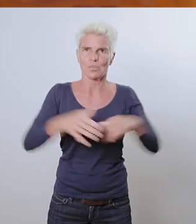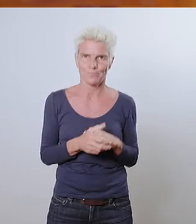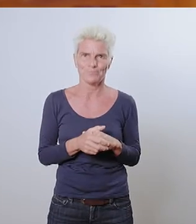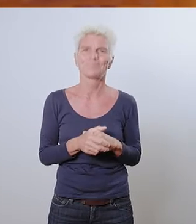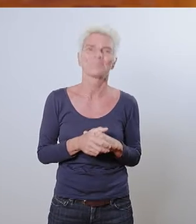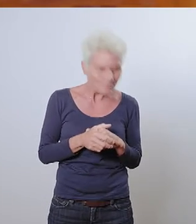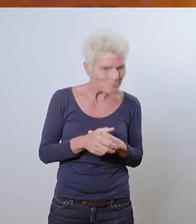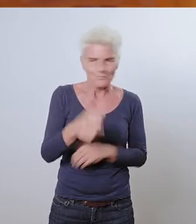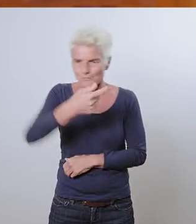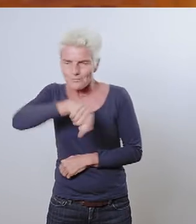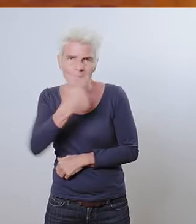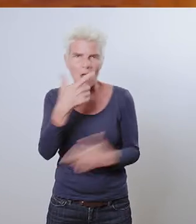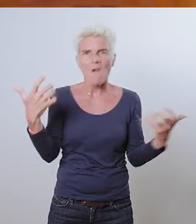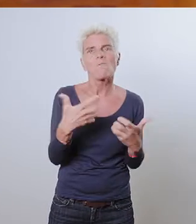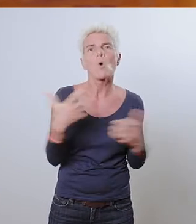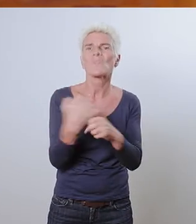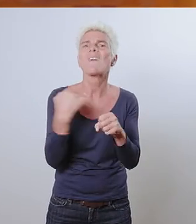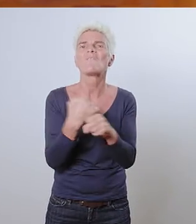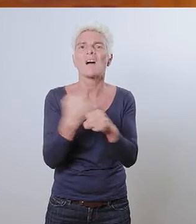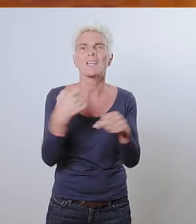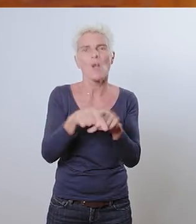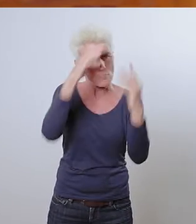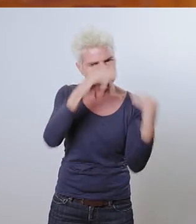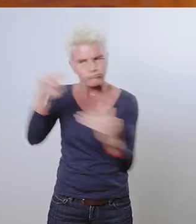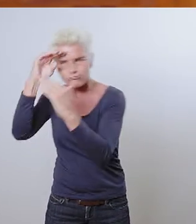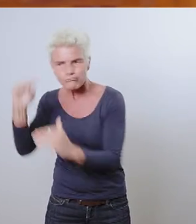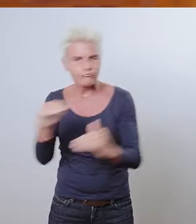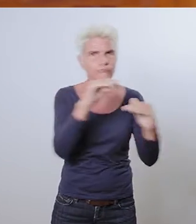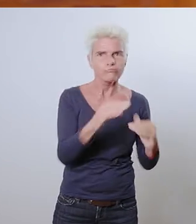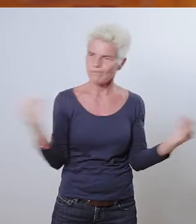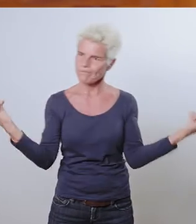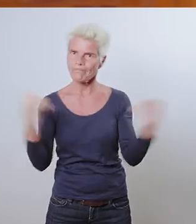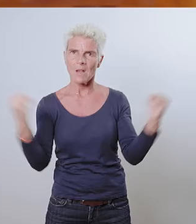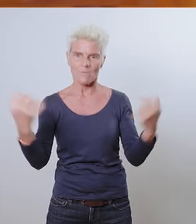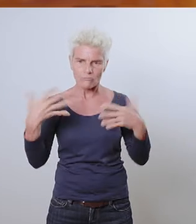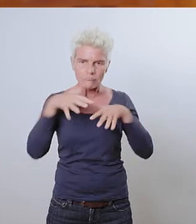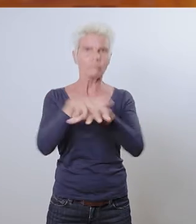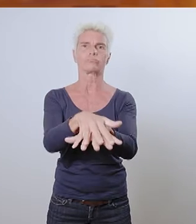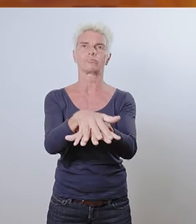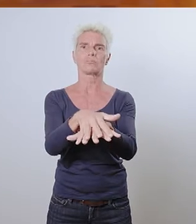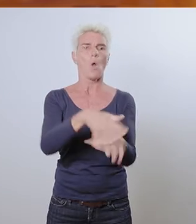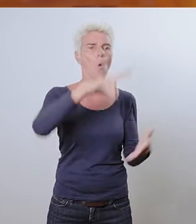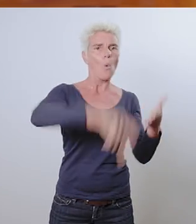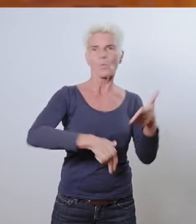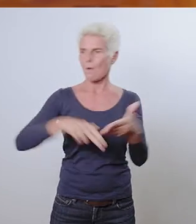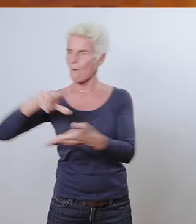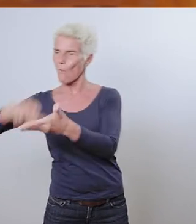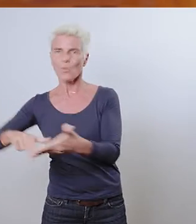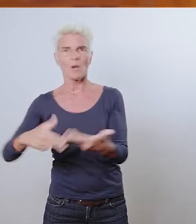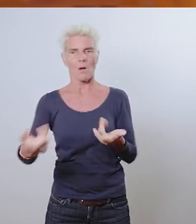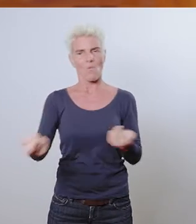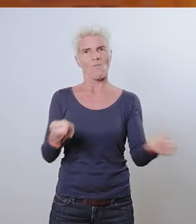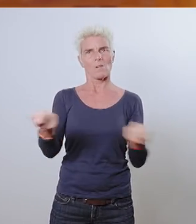notre volonté de travailler sur la base de la concertation politique à travers le contrat de gouvernance